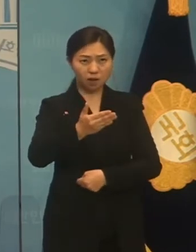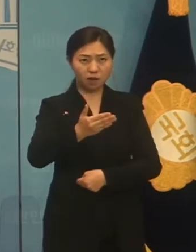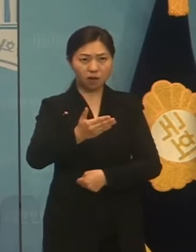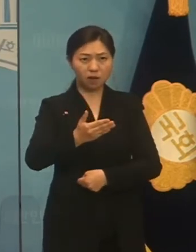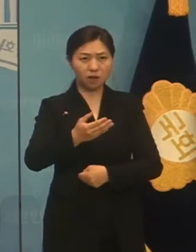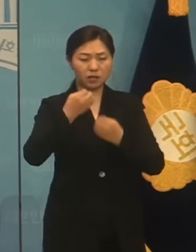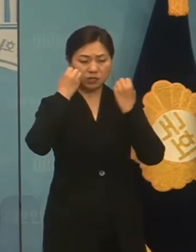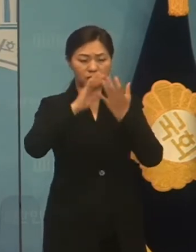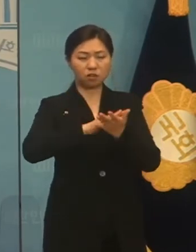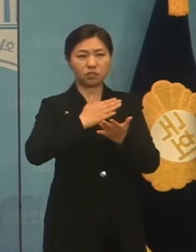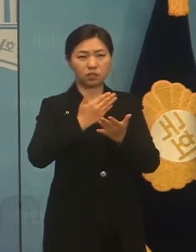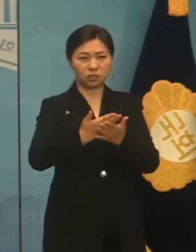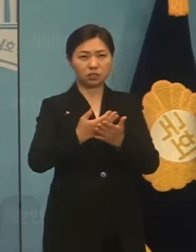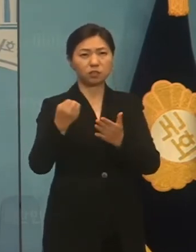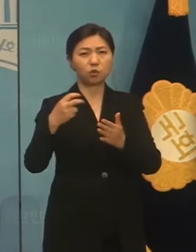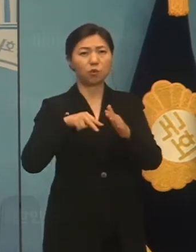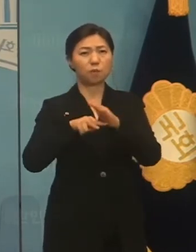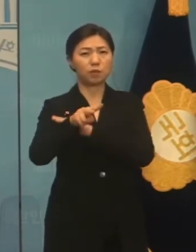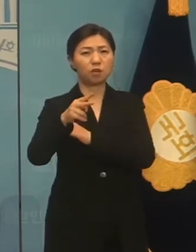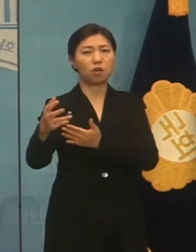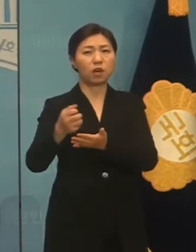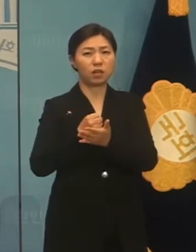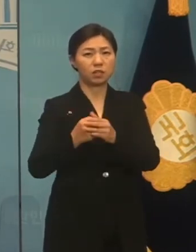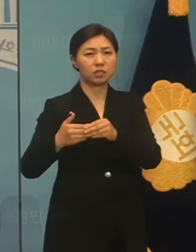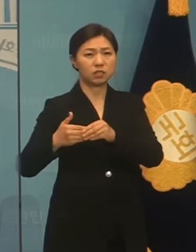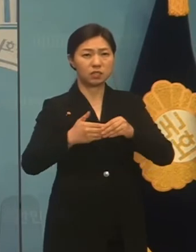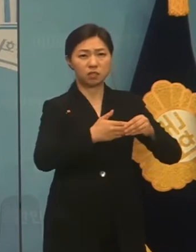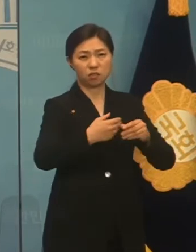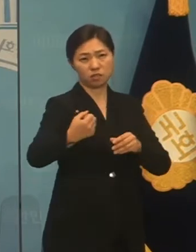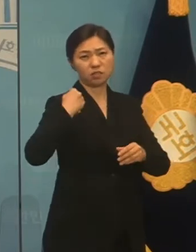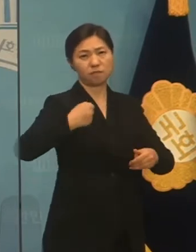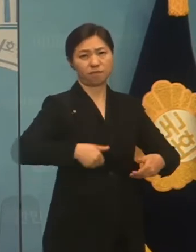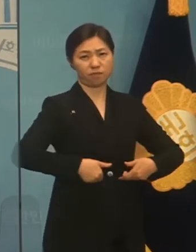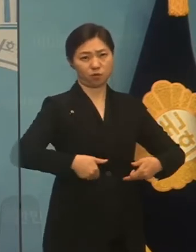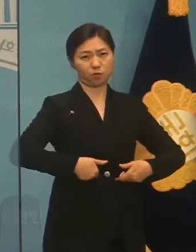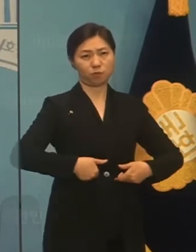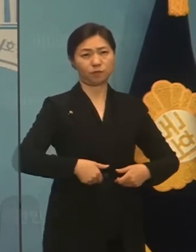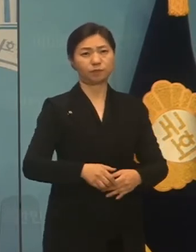리더십이 있는 사람이 당대표가 되어야 합니다.